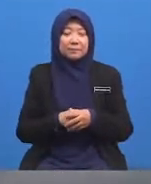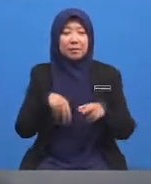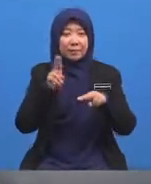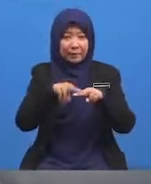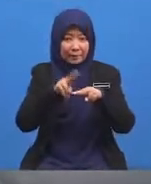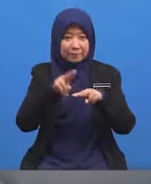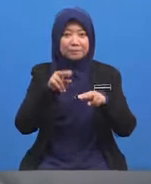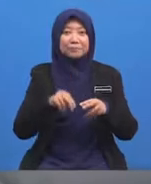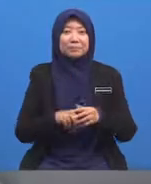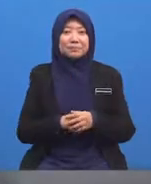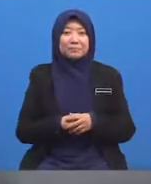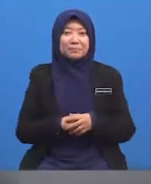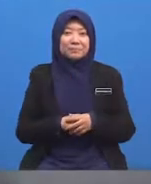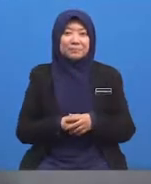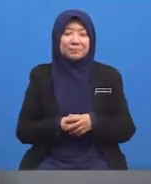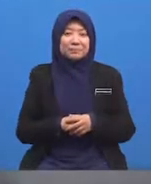garam,